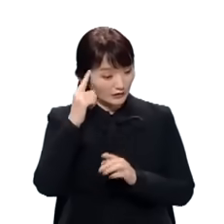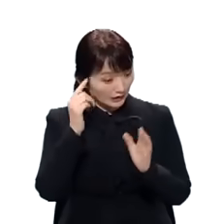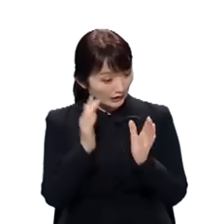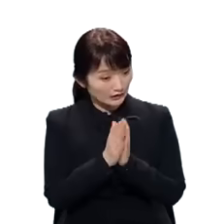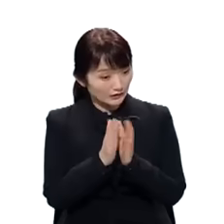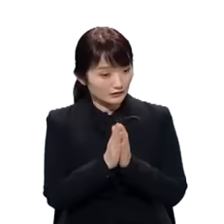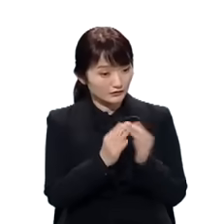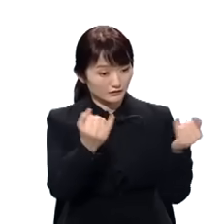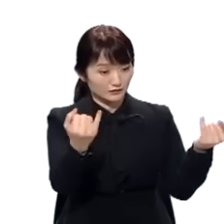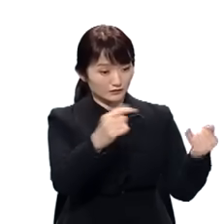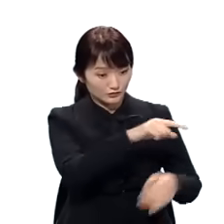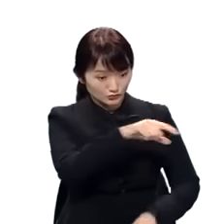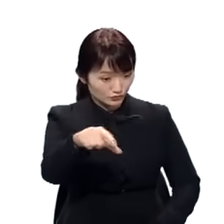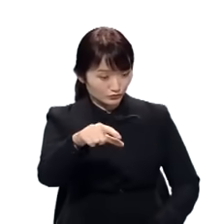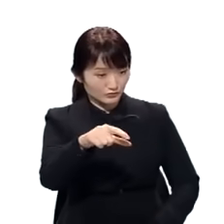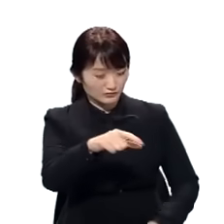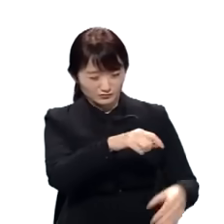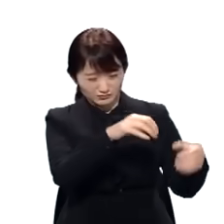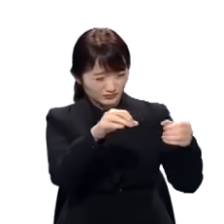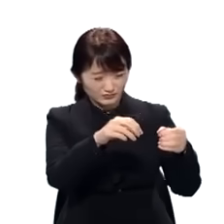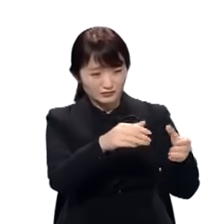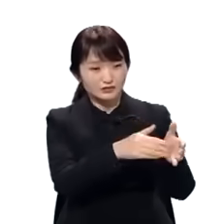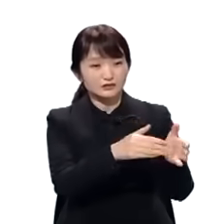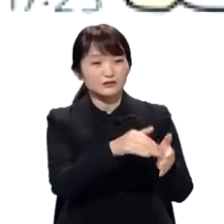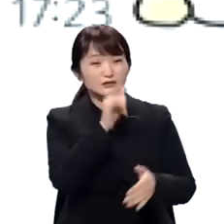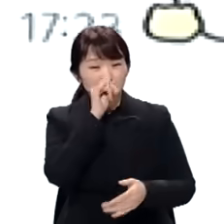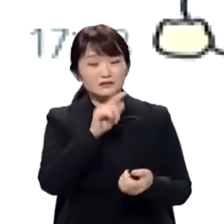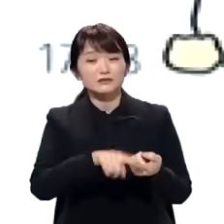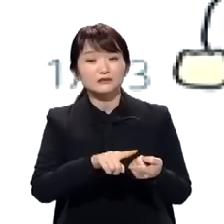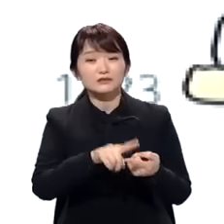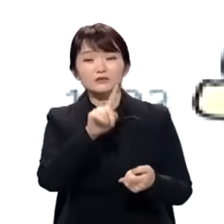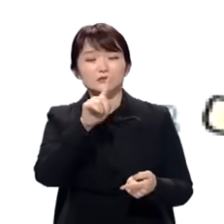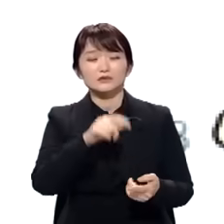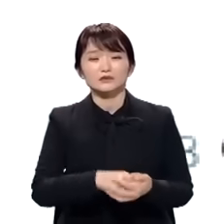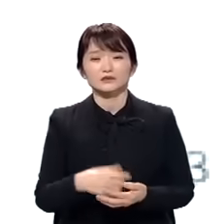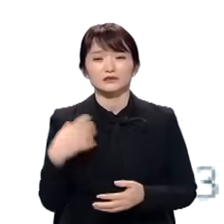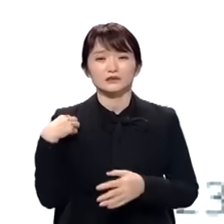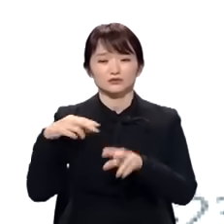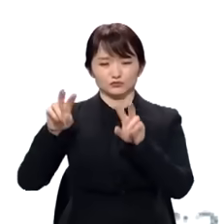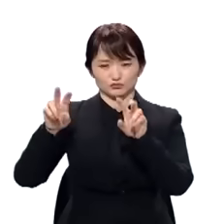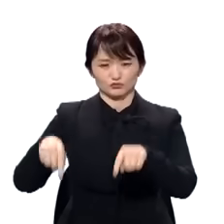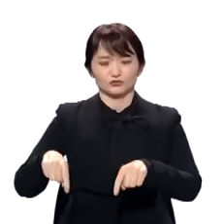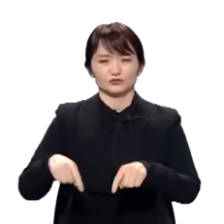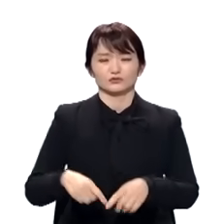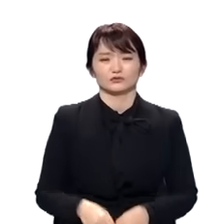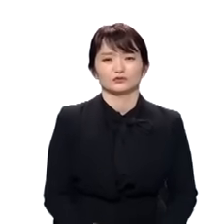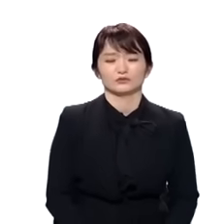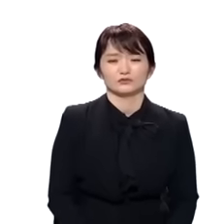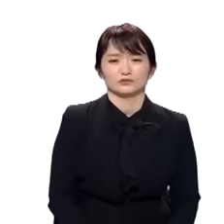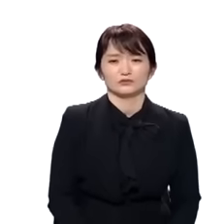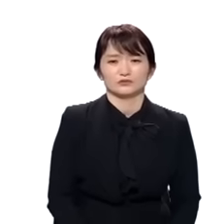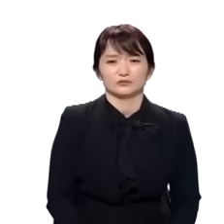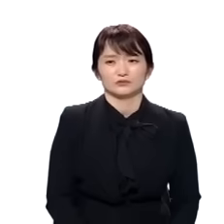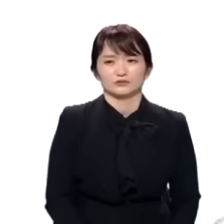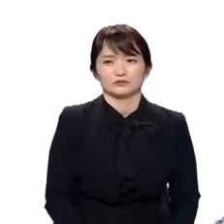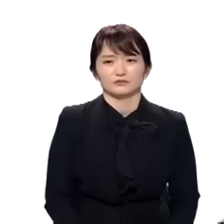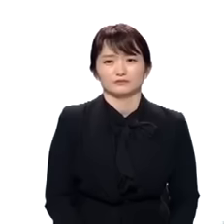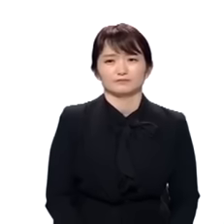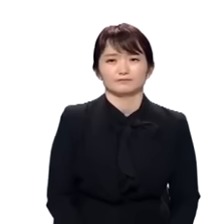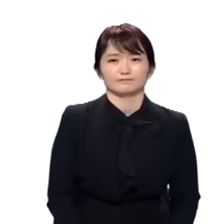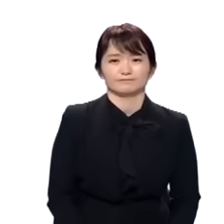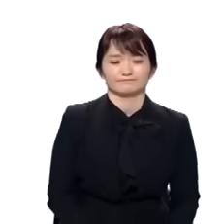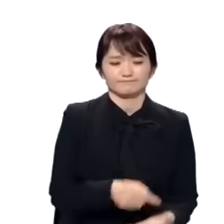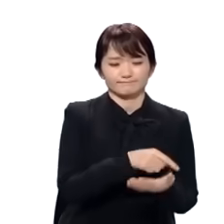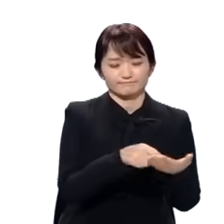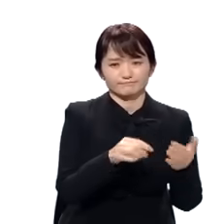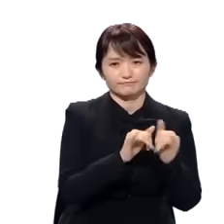더 떠들 건가 해라. 믿는 그대로인데 뭐 하면서 오히려 무책임한 태도를 일관했다고 하고요. 정말 뭐 피해자들한테 여러